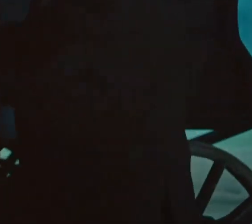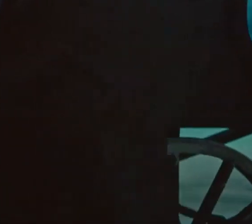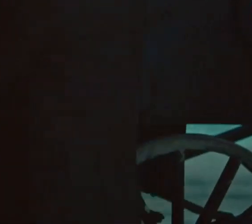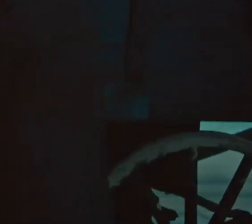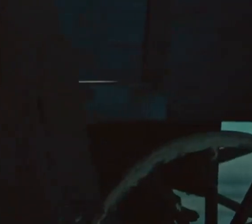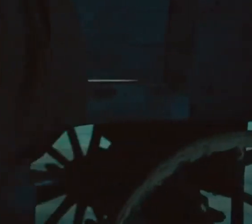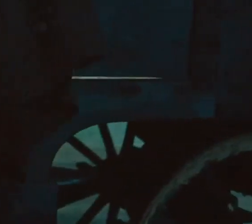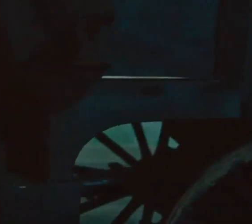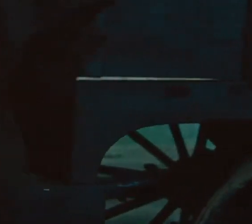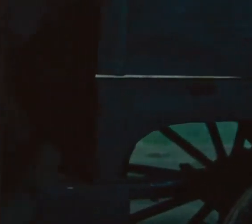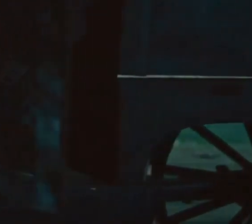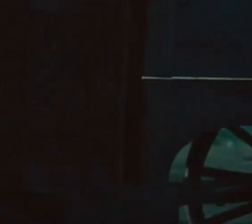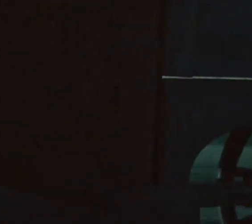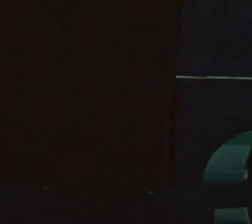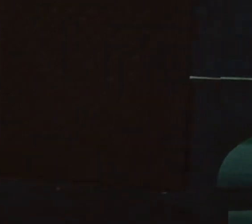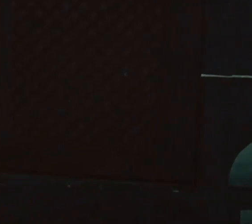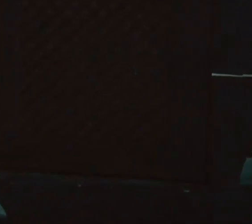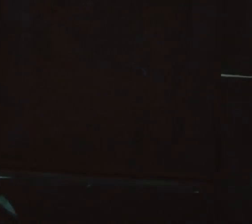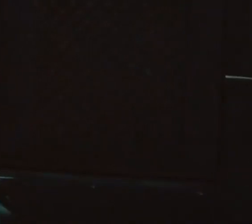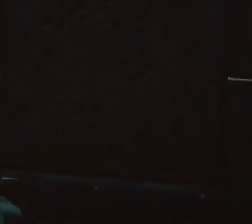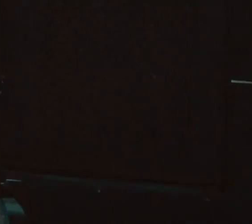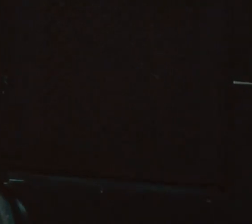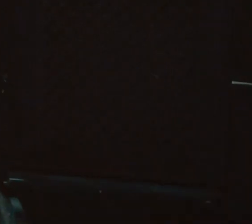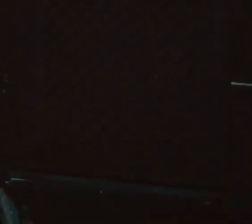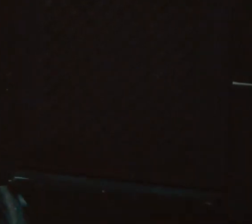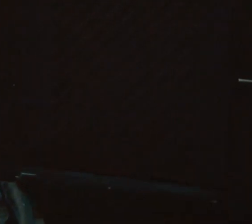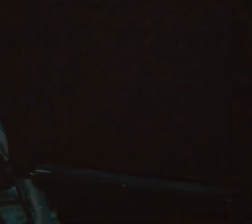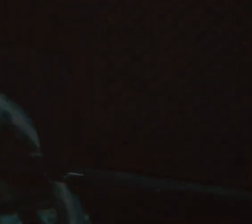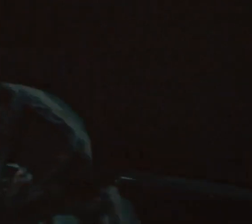Akbar kapıyı kendisi açtı. Kapşonlu adam binmedi.